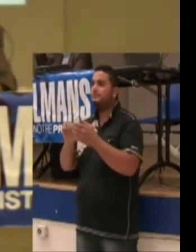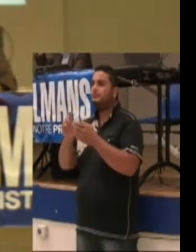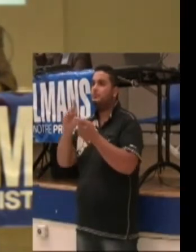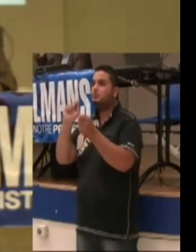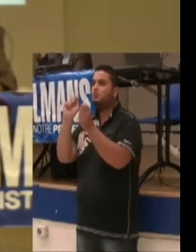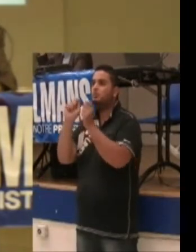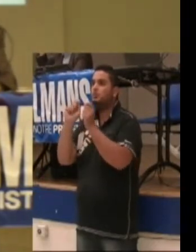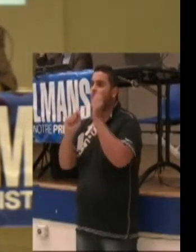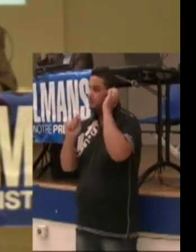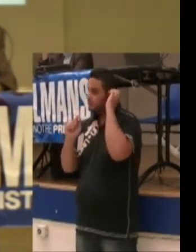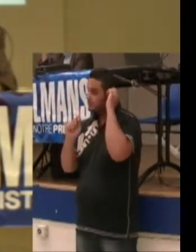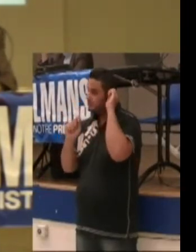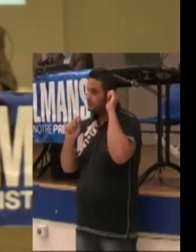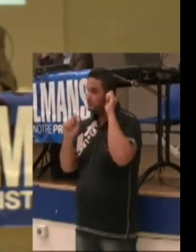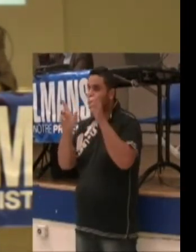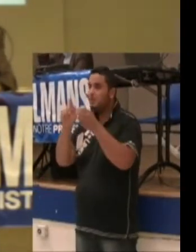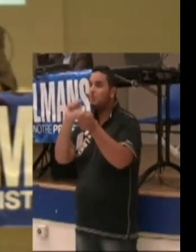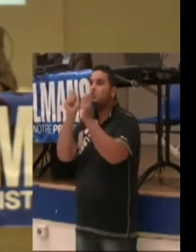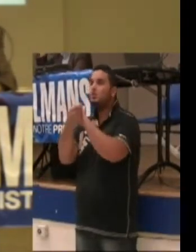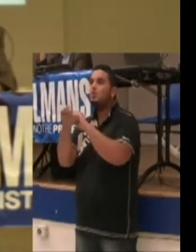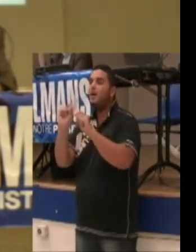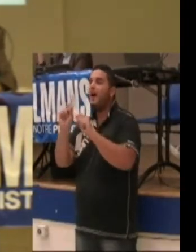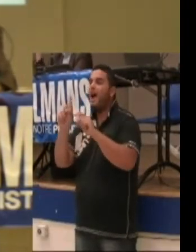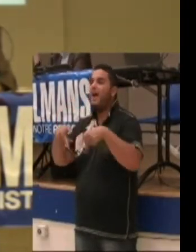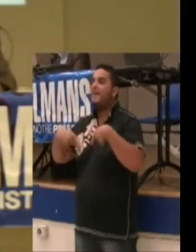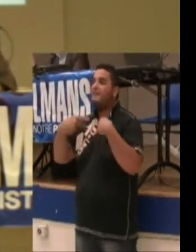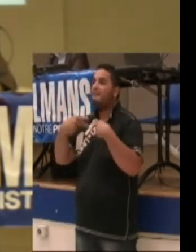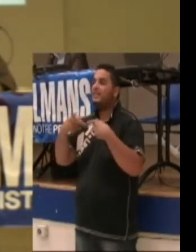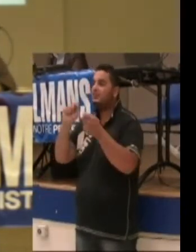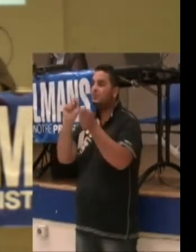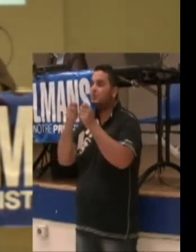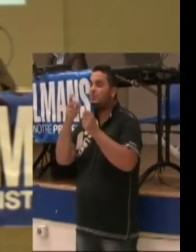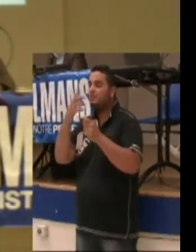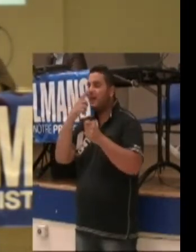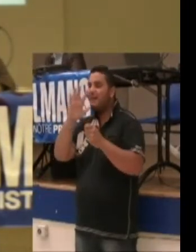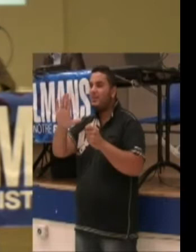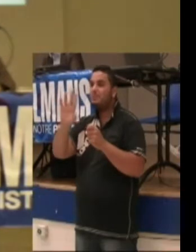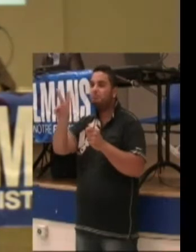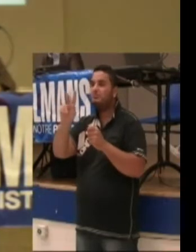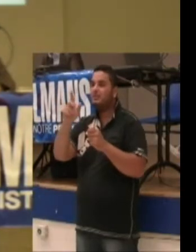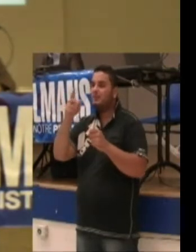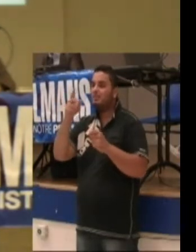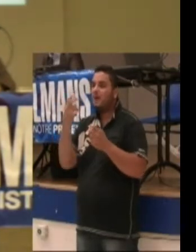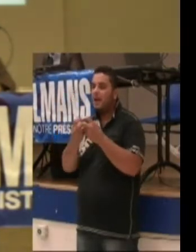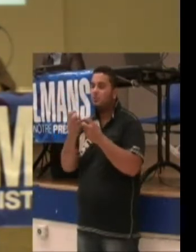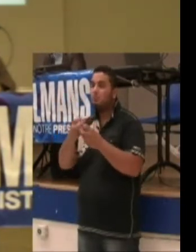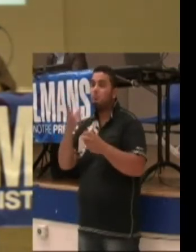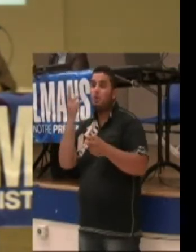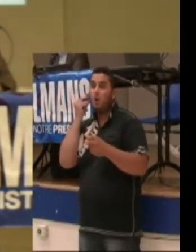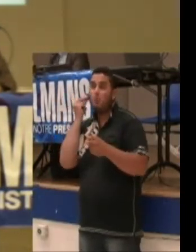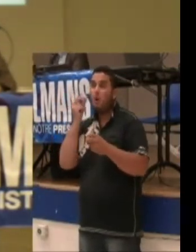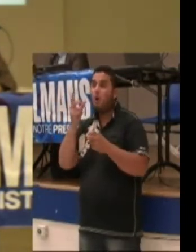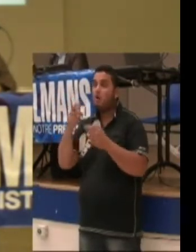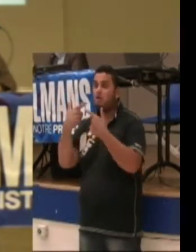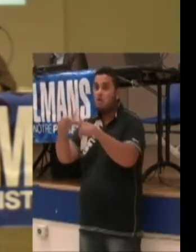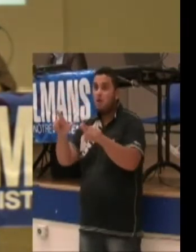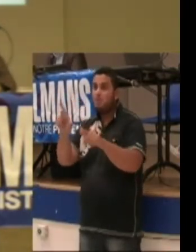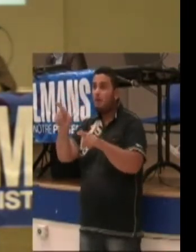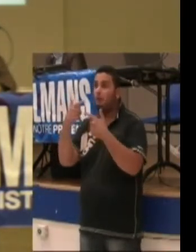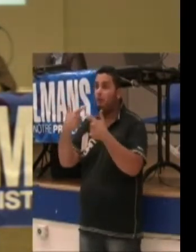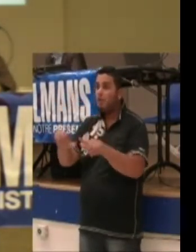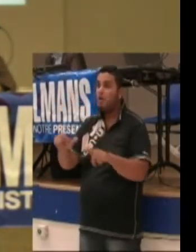changera pas d'avis. Vous voyez, tu ne changeras pas, on ne te dira pas que c'est un mariage pour tous. Et puis on est libre.